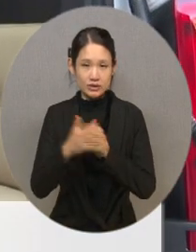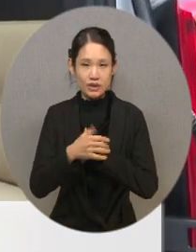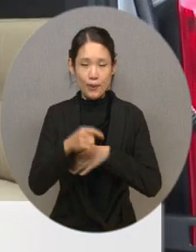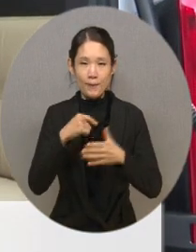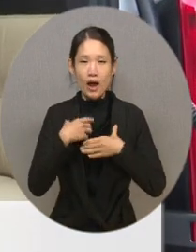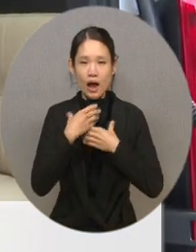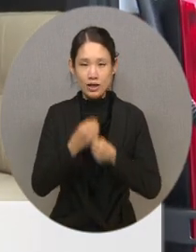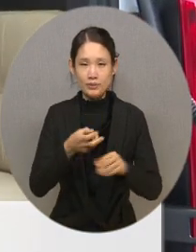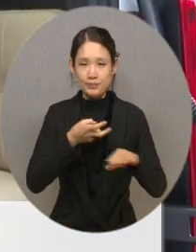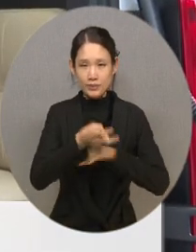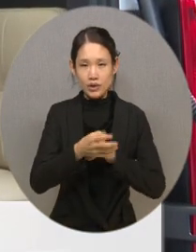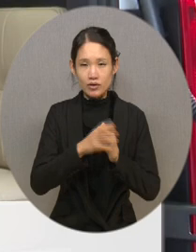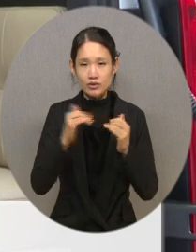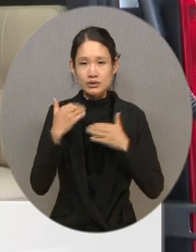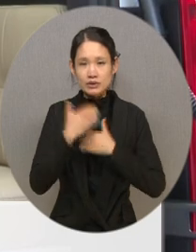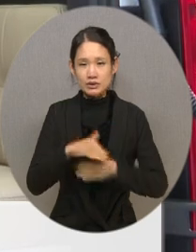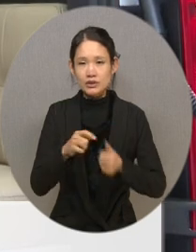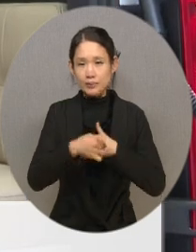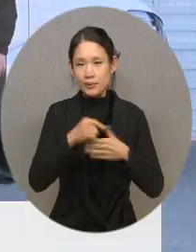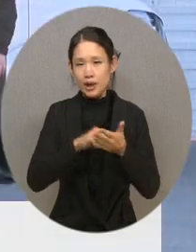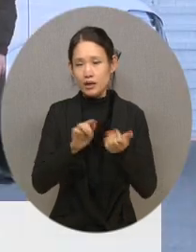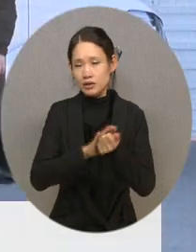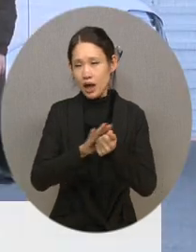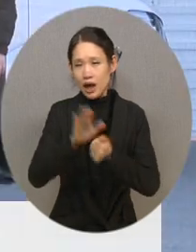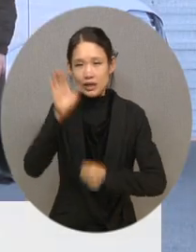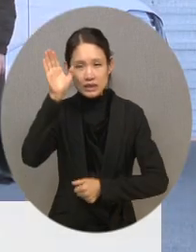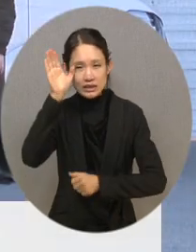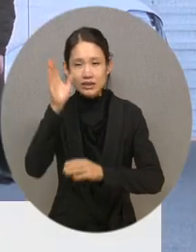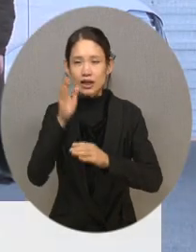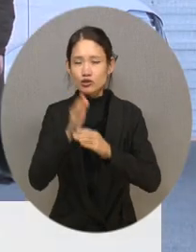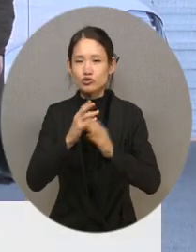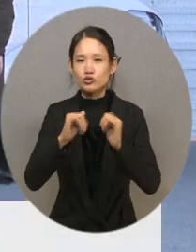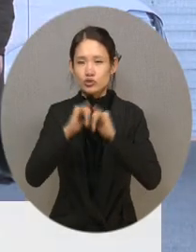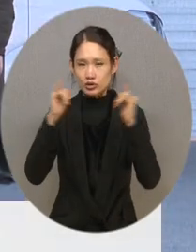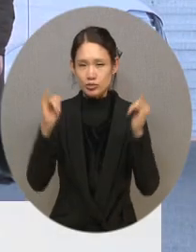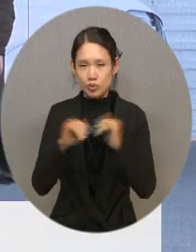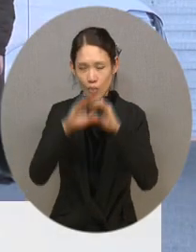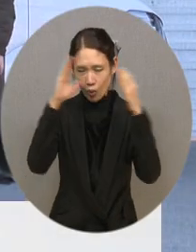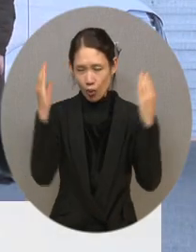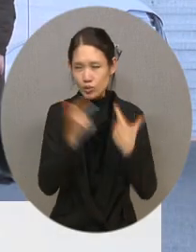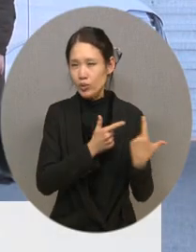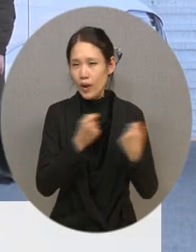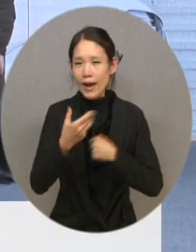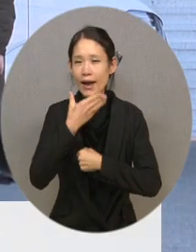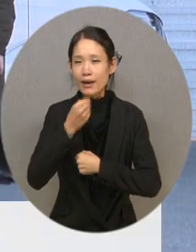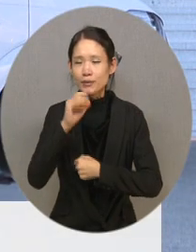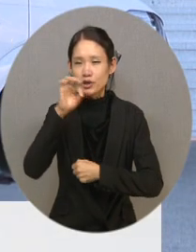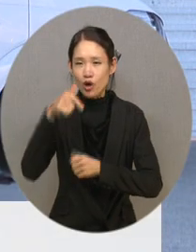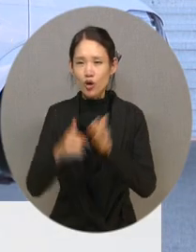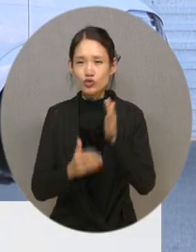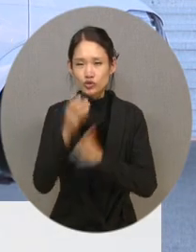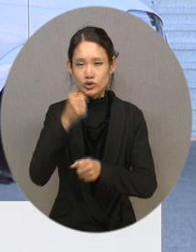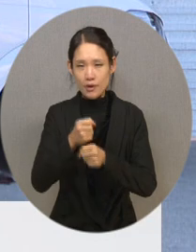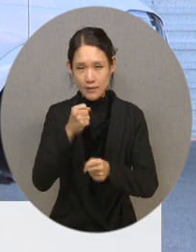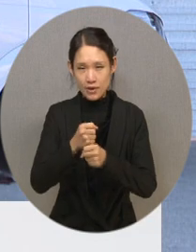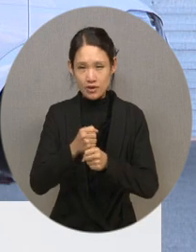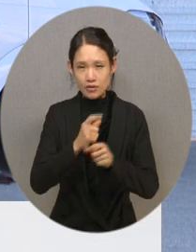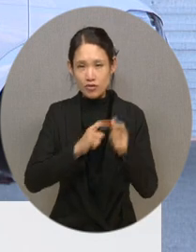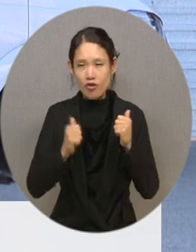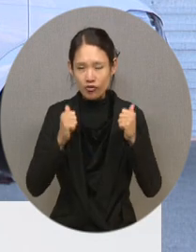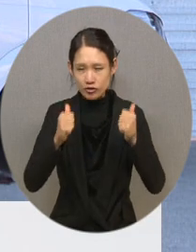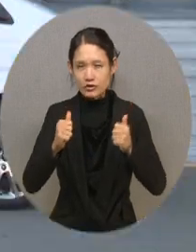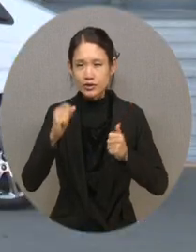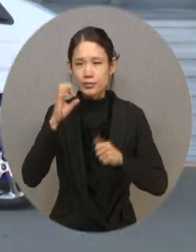시민들의 지친 마음을 달래줄 것으로 기대하며 앞으로도 시민 모두가 행복한 여수시를 만드는 데 더욱 힘쓰겠다라고